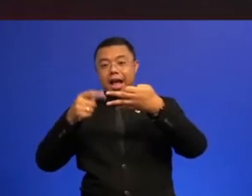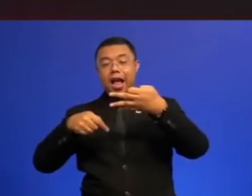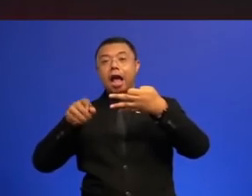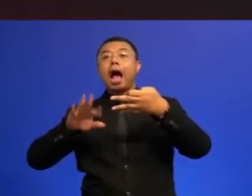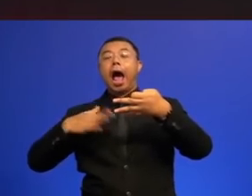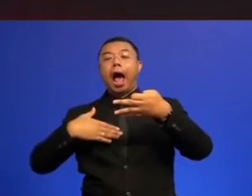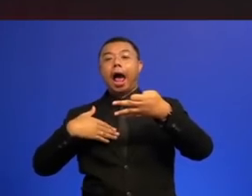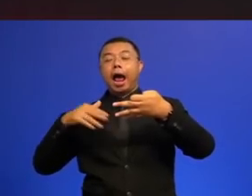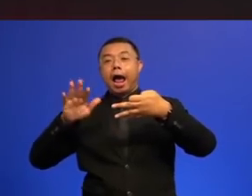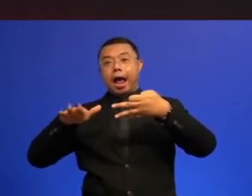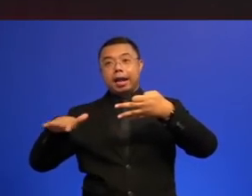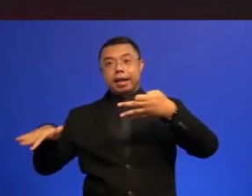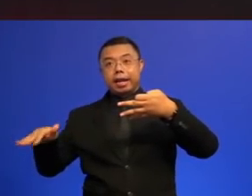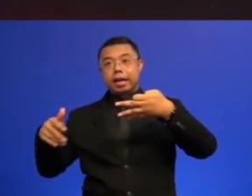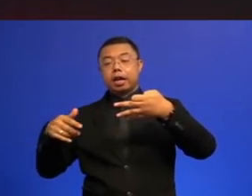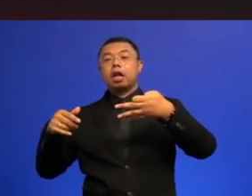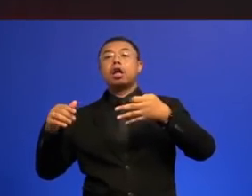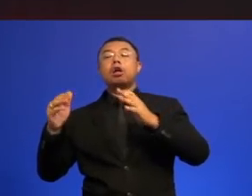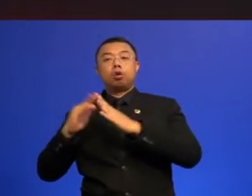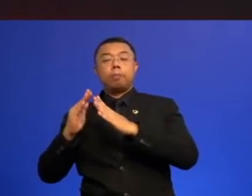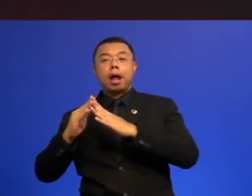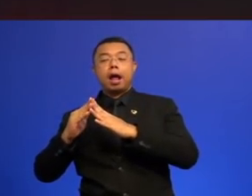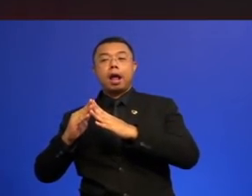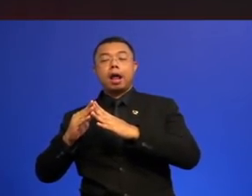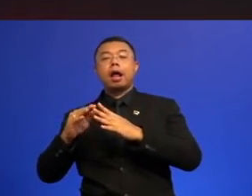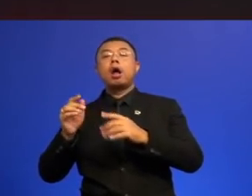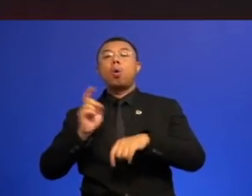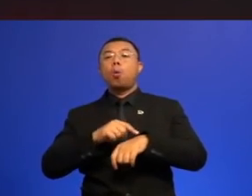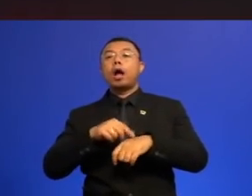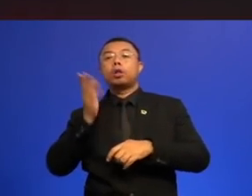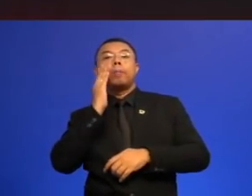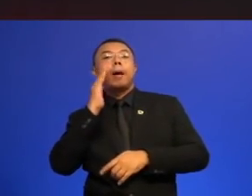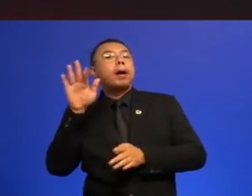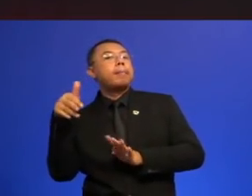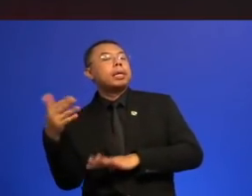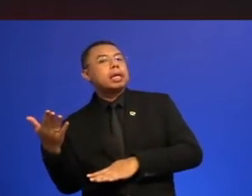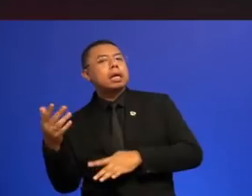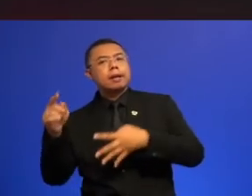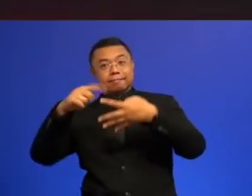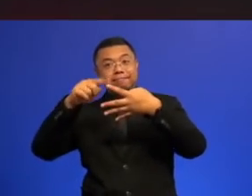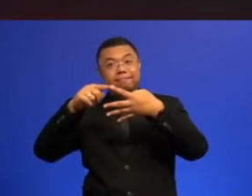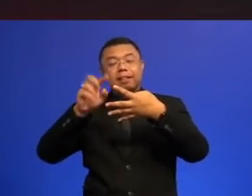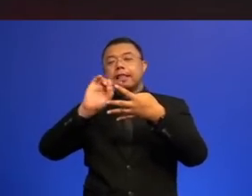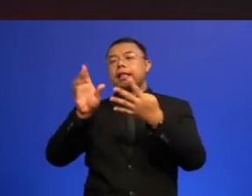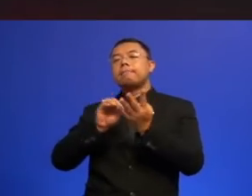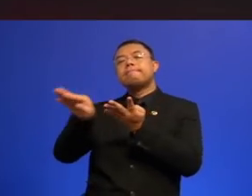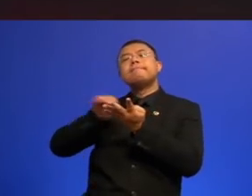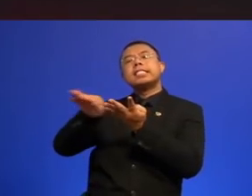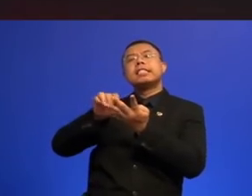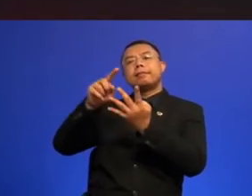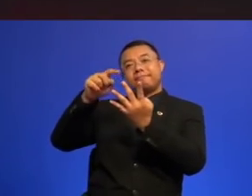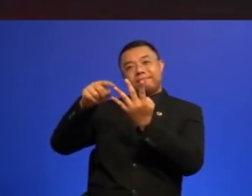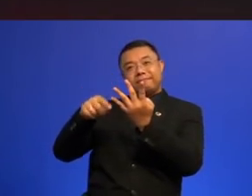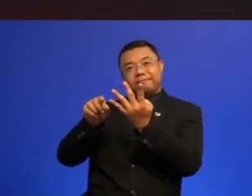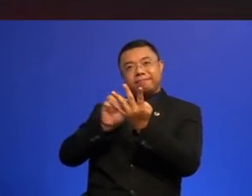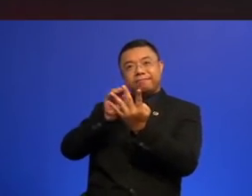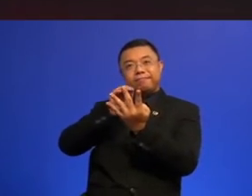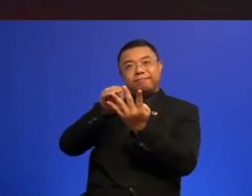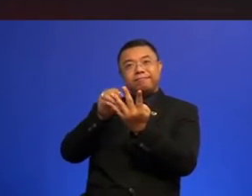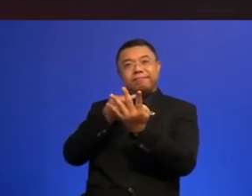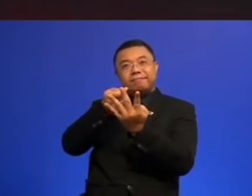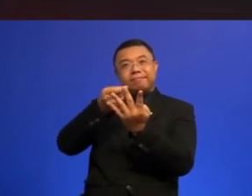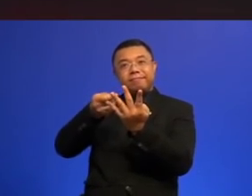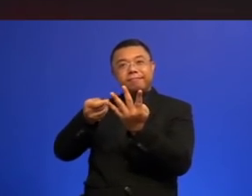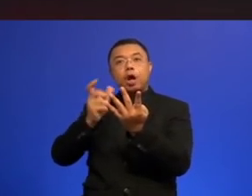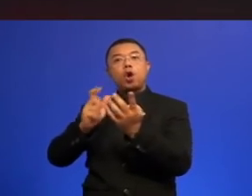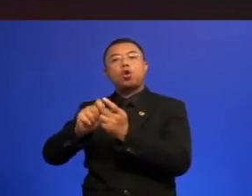di rumah, tinggal sama papanya. Semenjak mama saya tidak ada, saya rutin setiap bulan kirim uang buat adik-adik, buat beli jajan